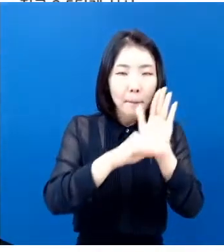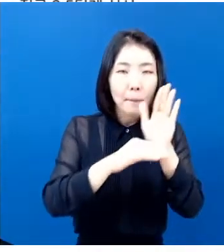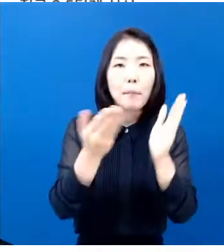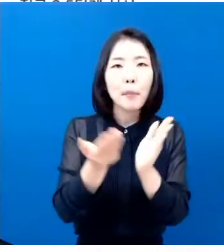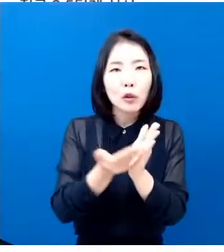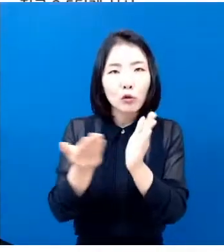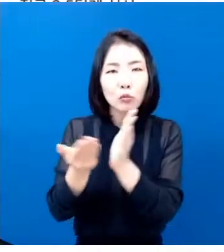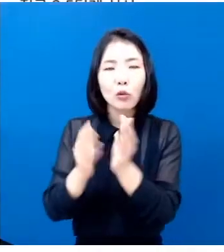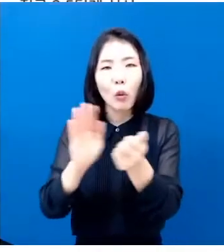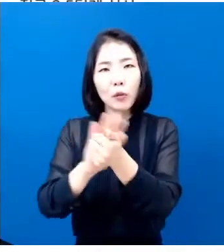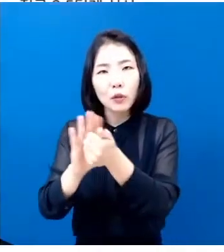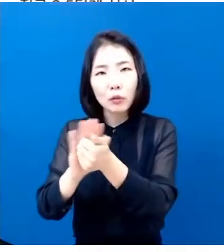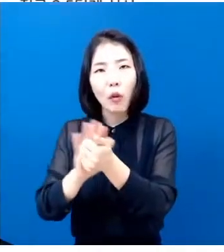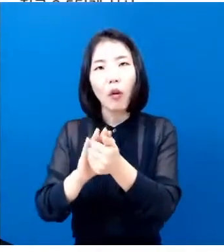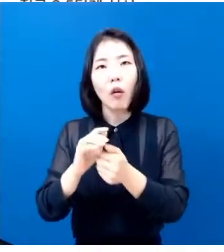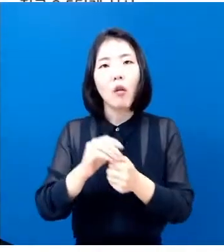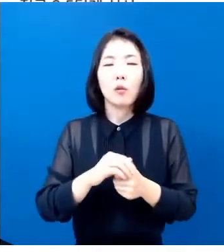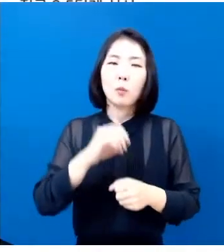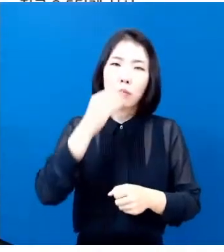없었습니다